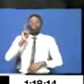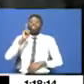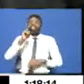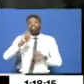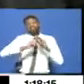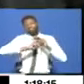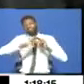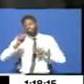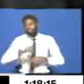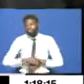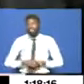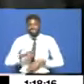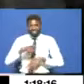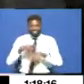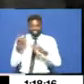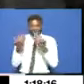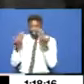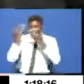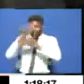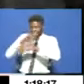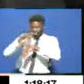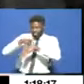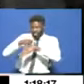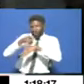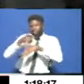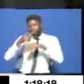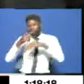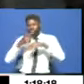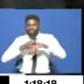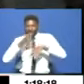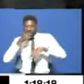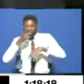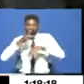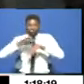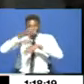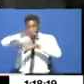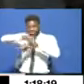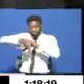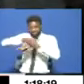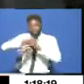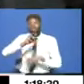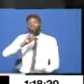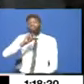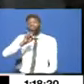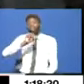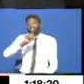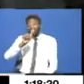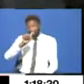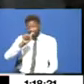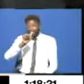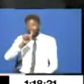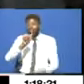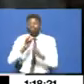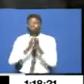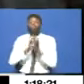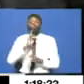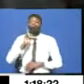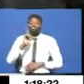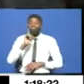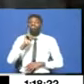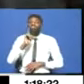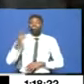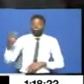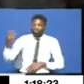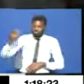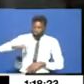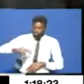hivi. Saa saba saa nane, Musa akamchukua na mtoka yake